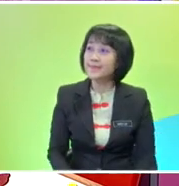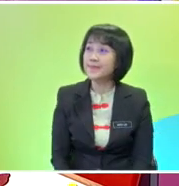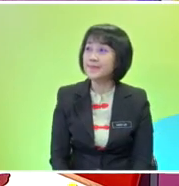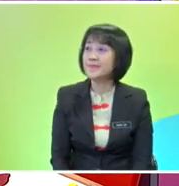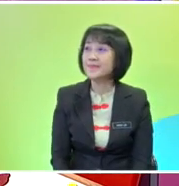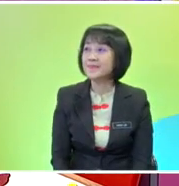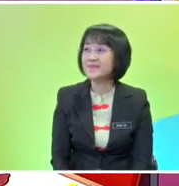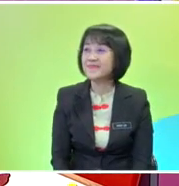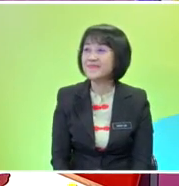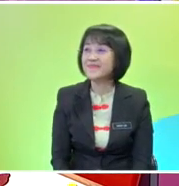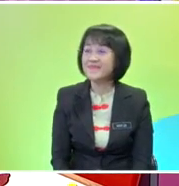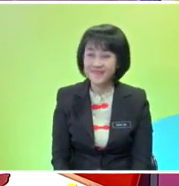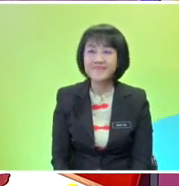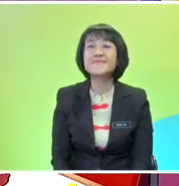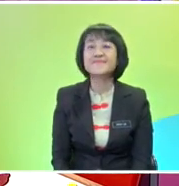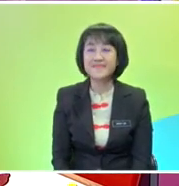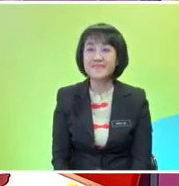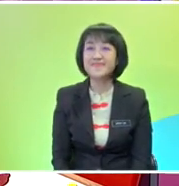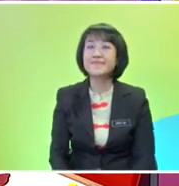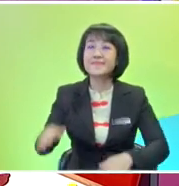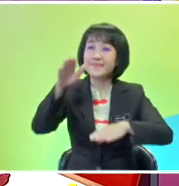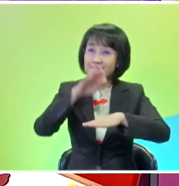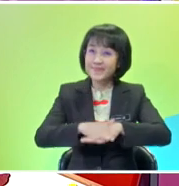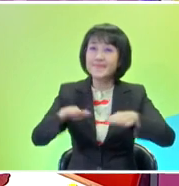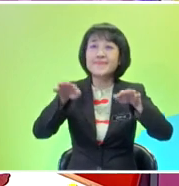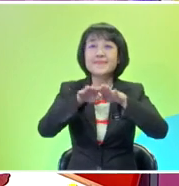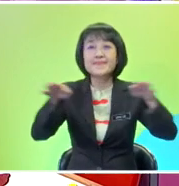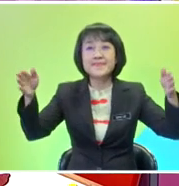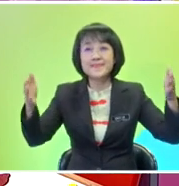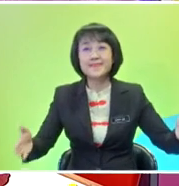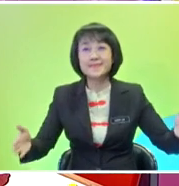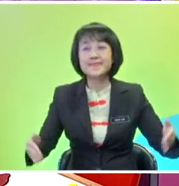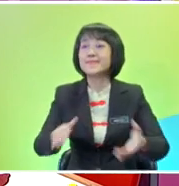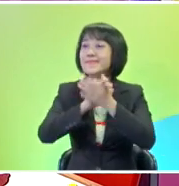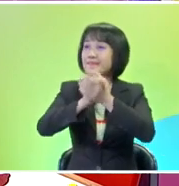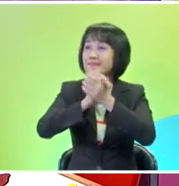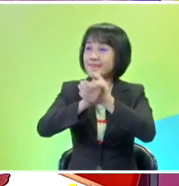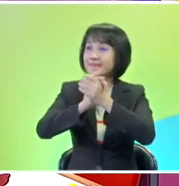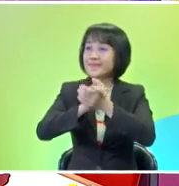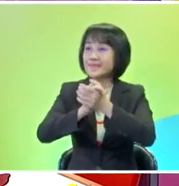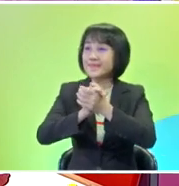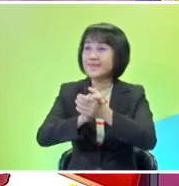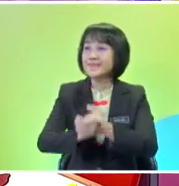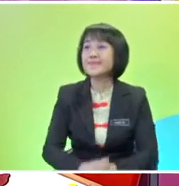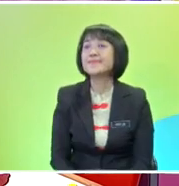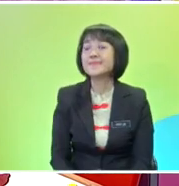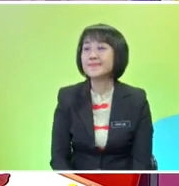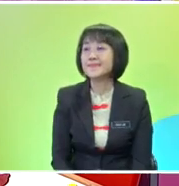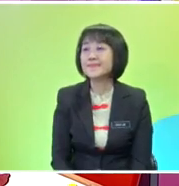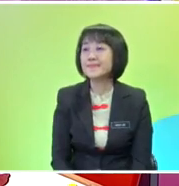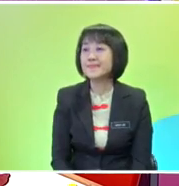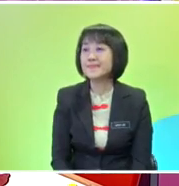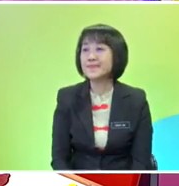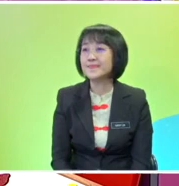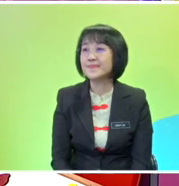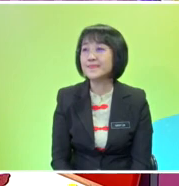jawapanlah duduk di atas meja okey tahniah duduk di atas meja okey